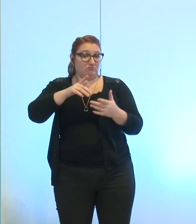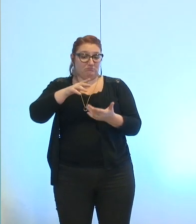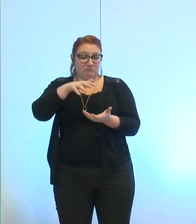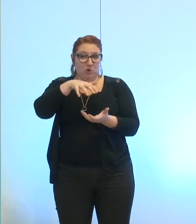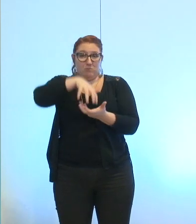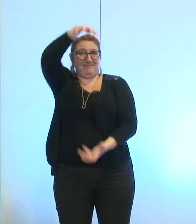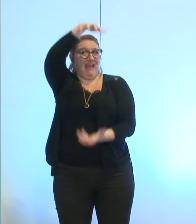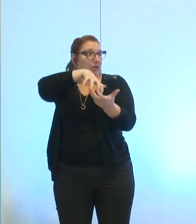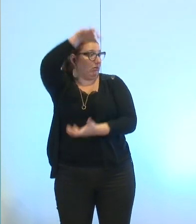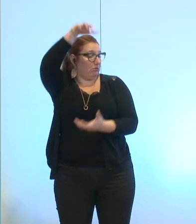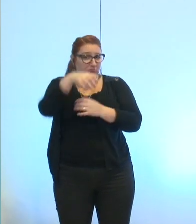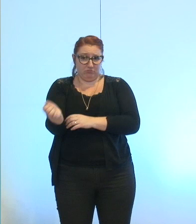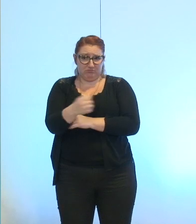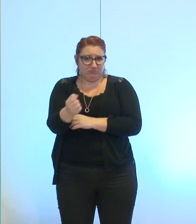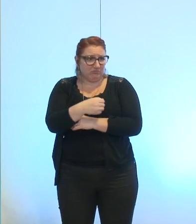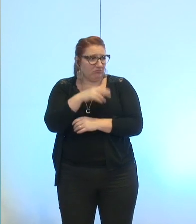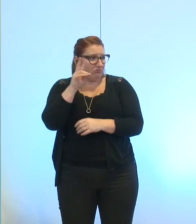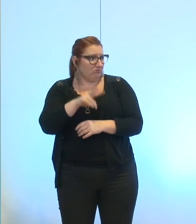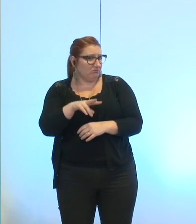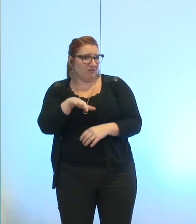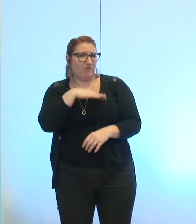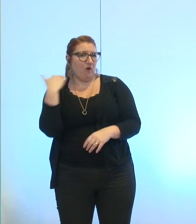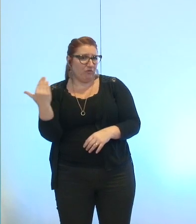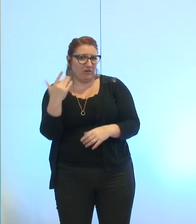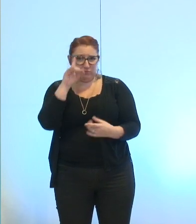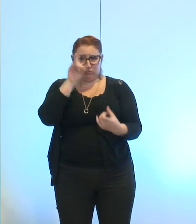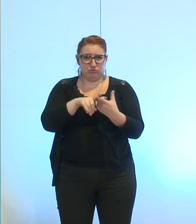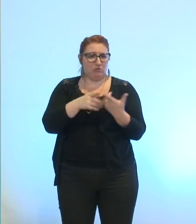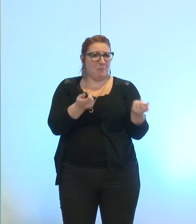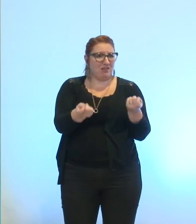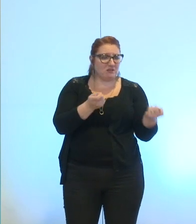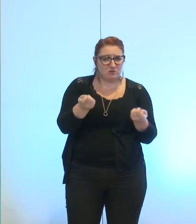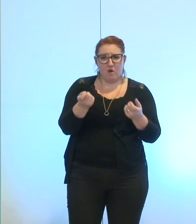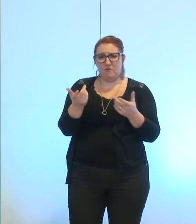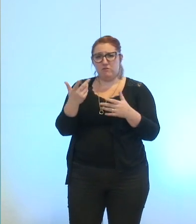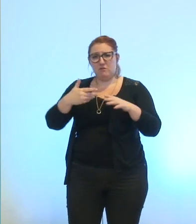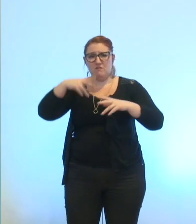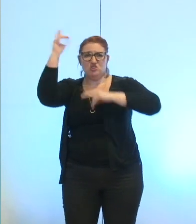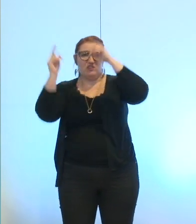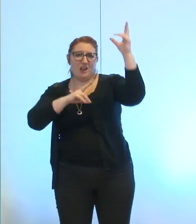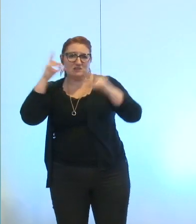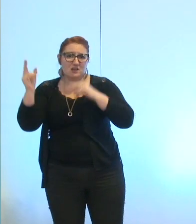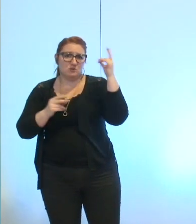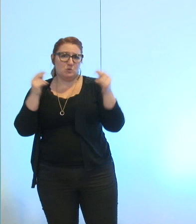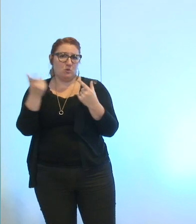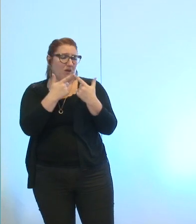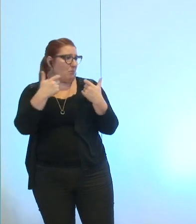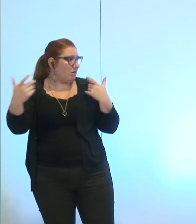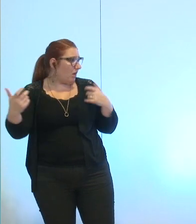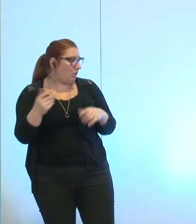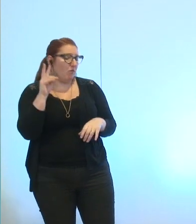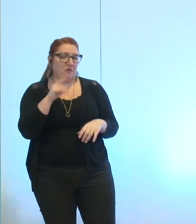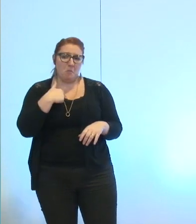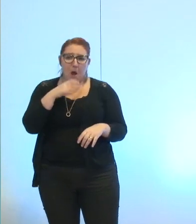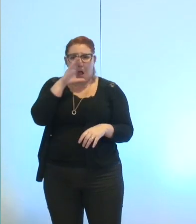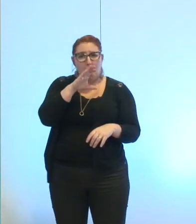forfaitaire pour la maîtrise d'œuvre la végétalisation et l'encouragement à l'utilisation de certains matériaux je suis curieuse de